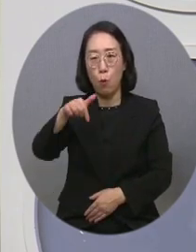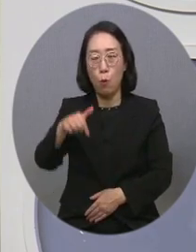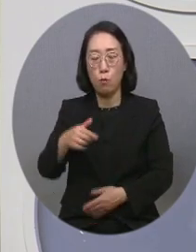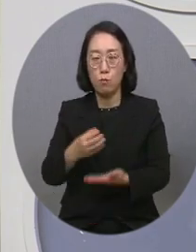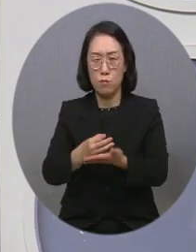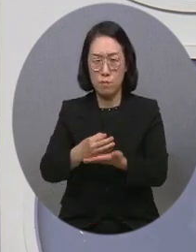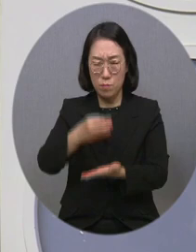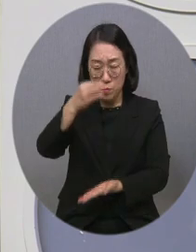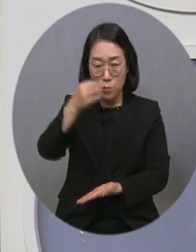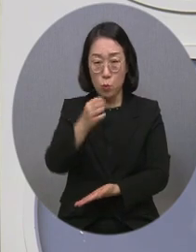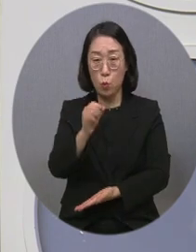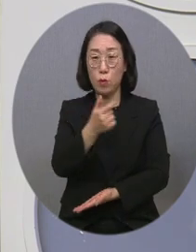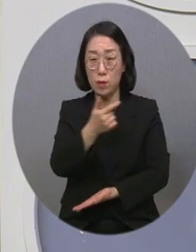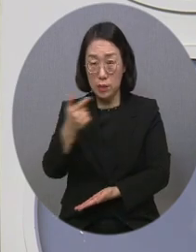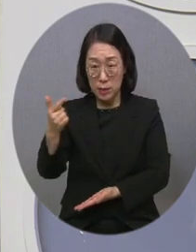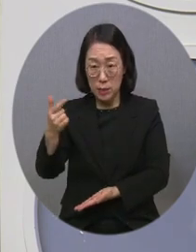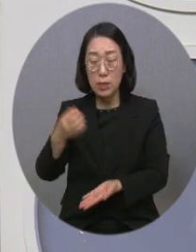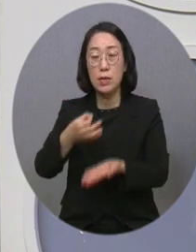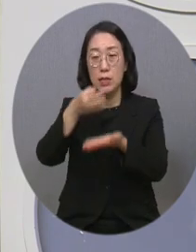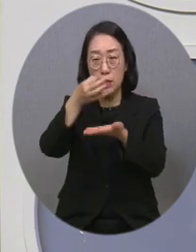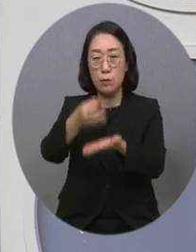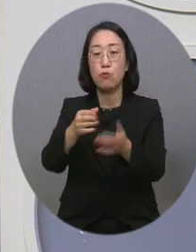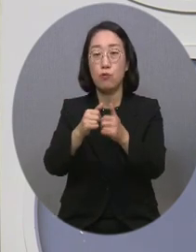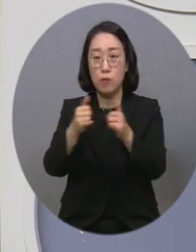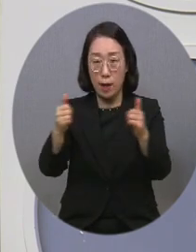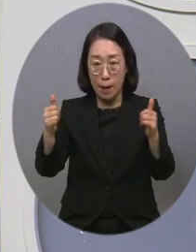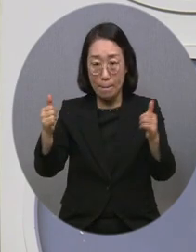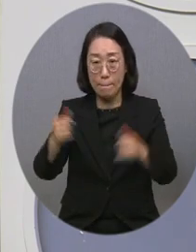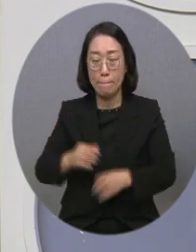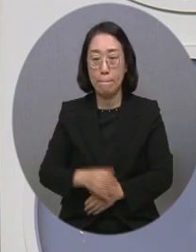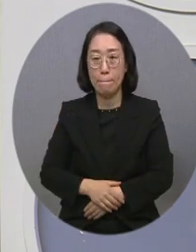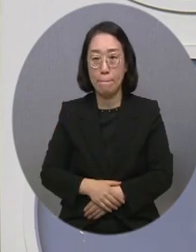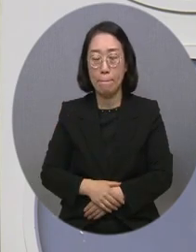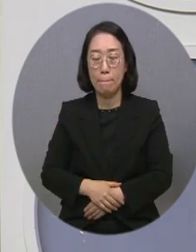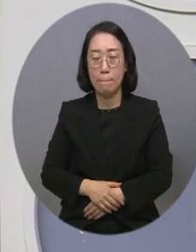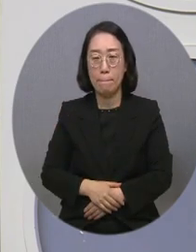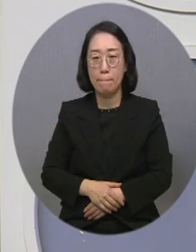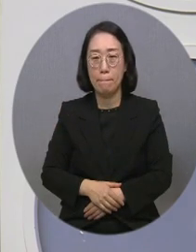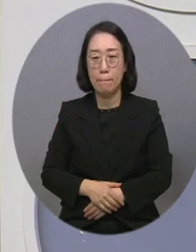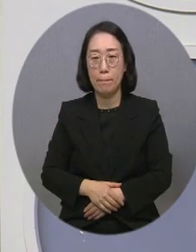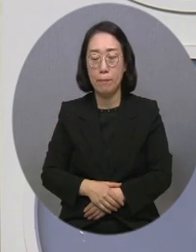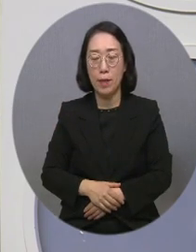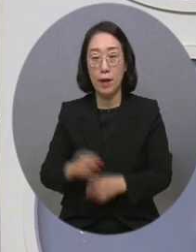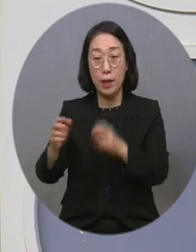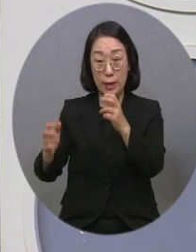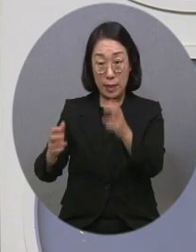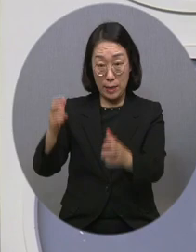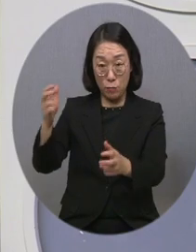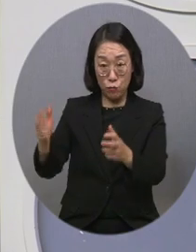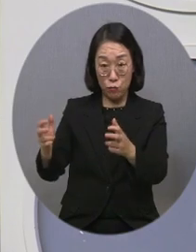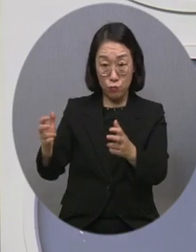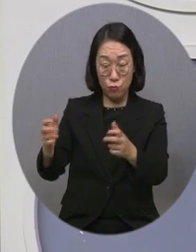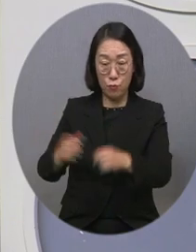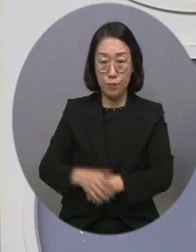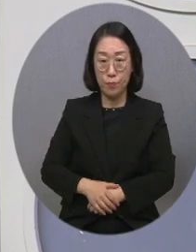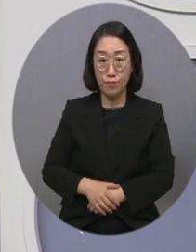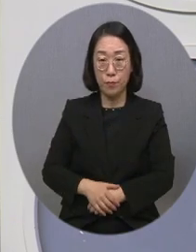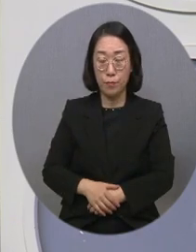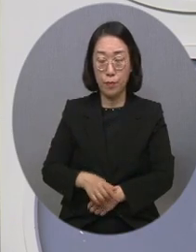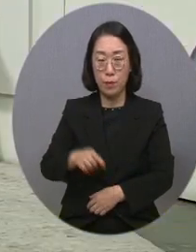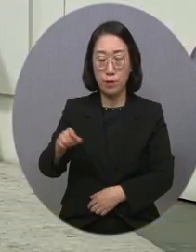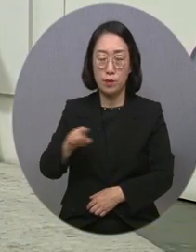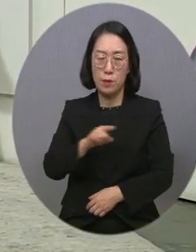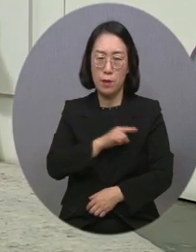사실 1억을 내신 분들은 고액 기부자죠. 그리고 이제 아까 이제 기업에서 말씀하신 것이 한